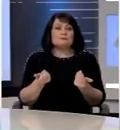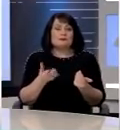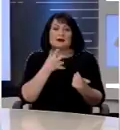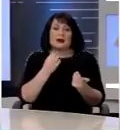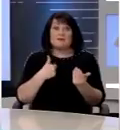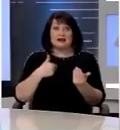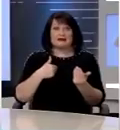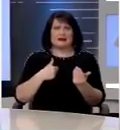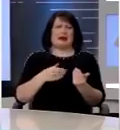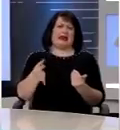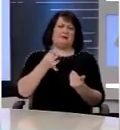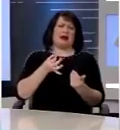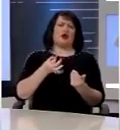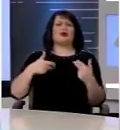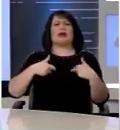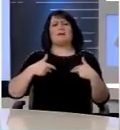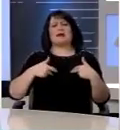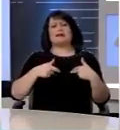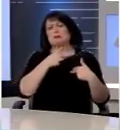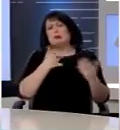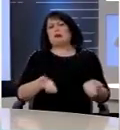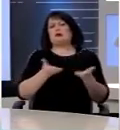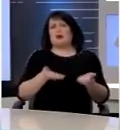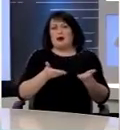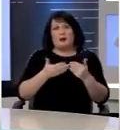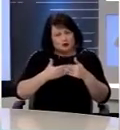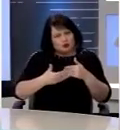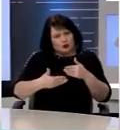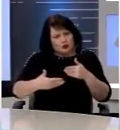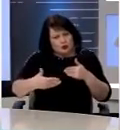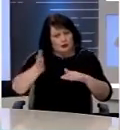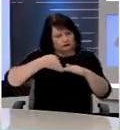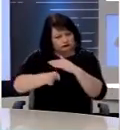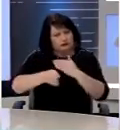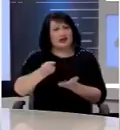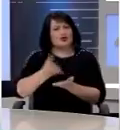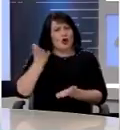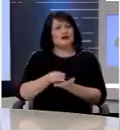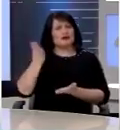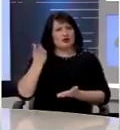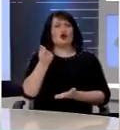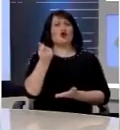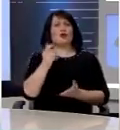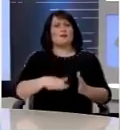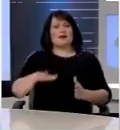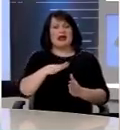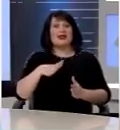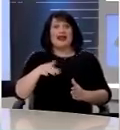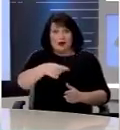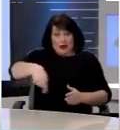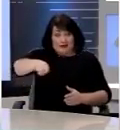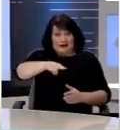παρένθεση και περνάμε και τις αξιολογήσεις και η οικονομία βγαίνει από την κρίση, να δημιουργήσουν συνθήκες